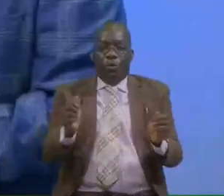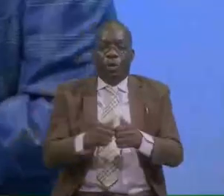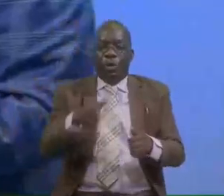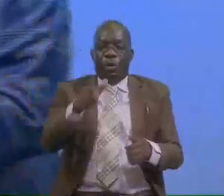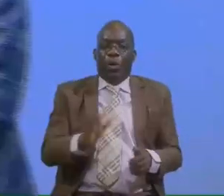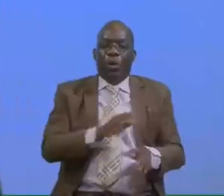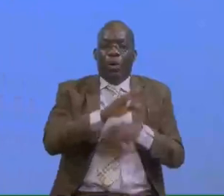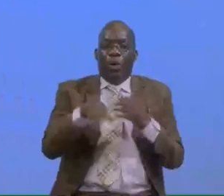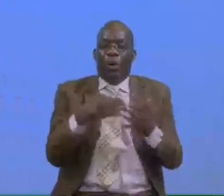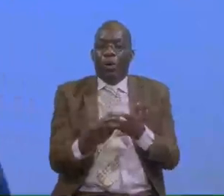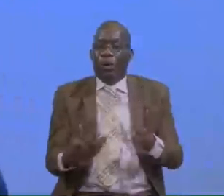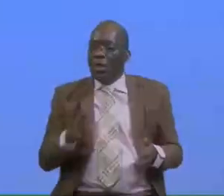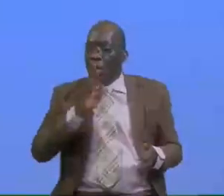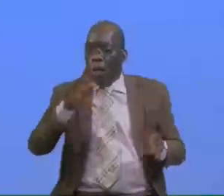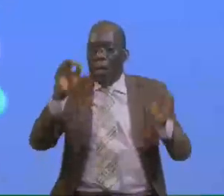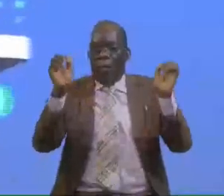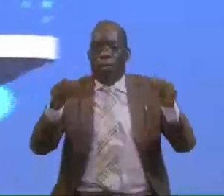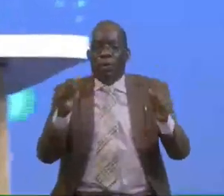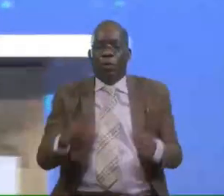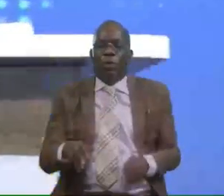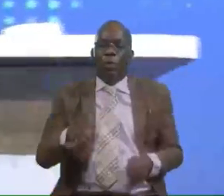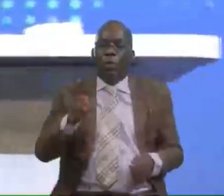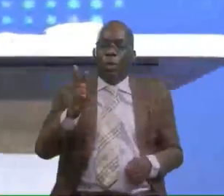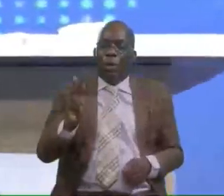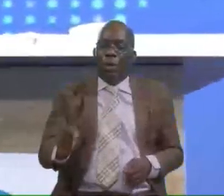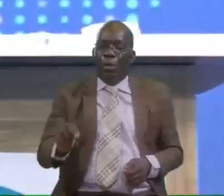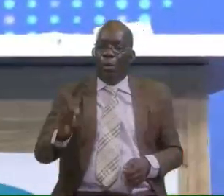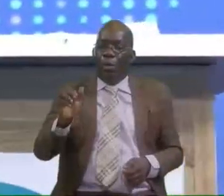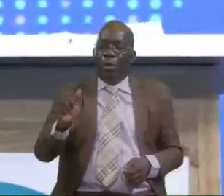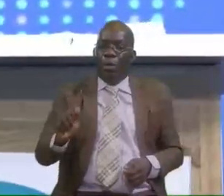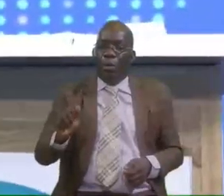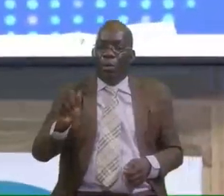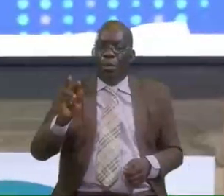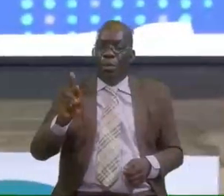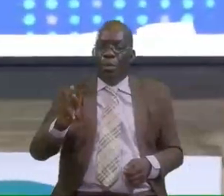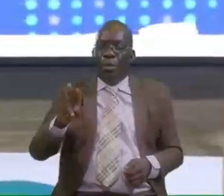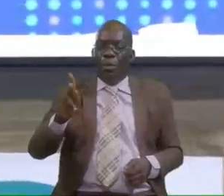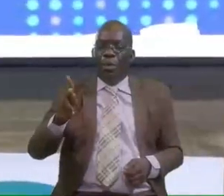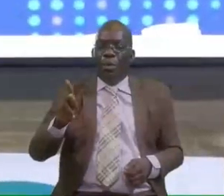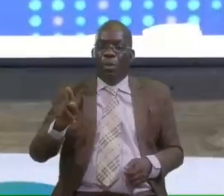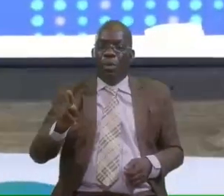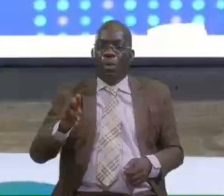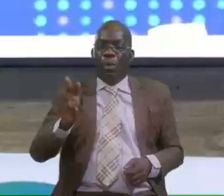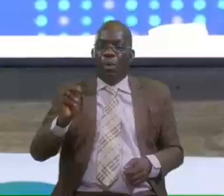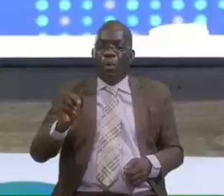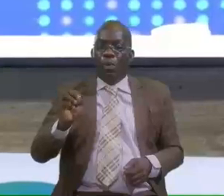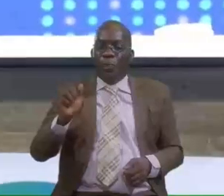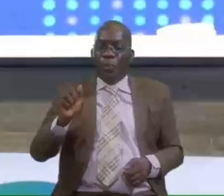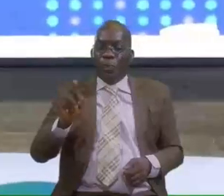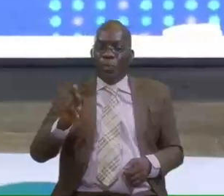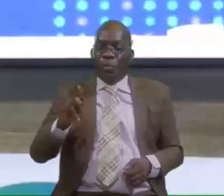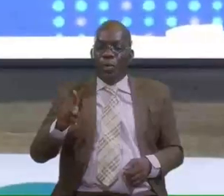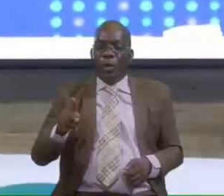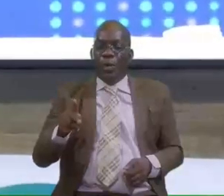possible. Voyons Marc au chapitre 9. Marc, chapitre 9,